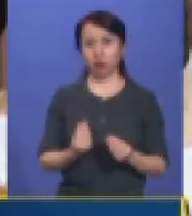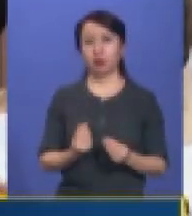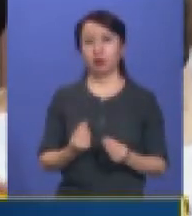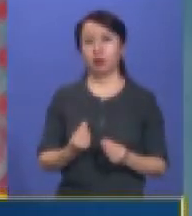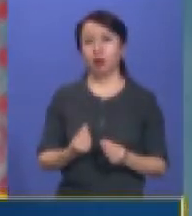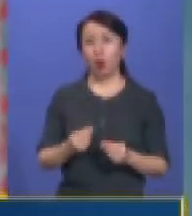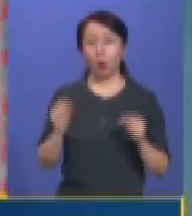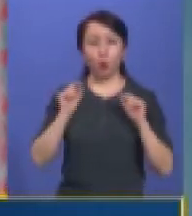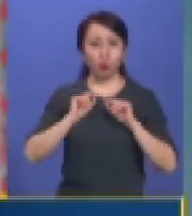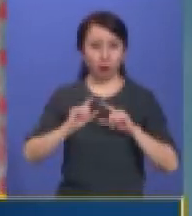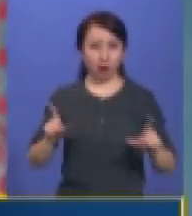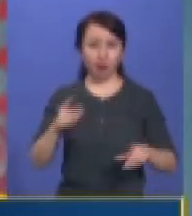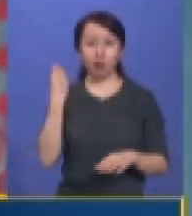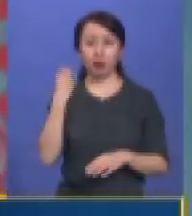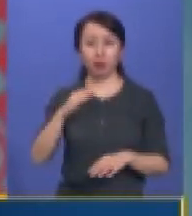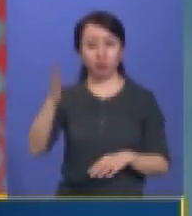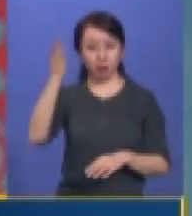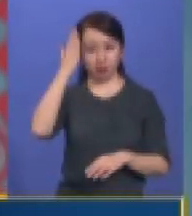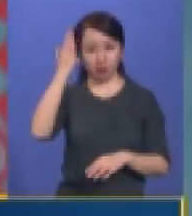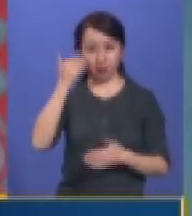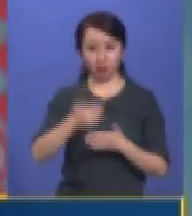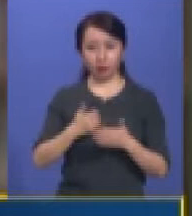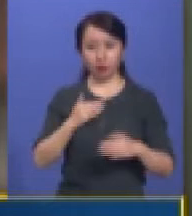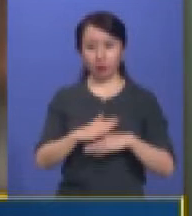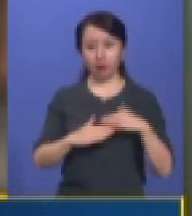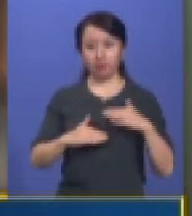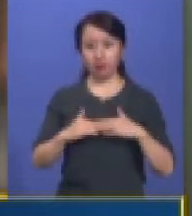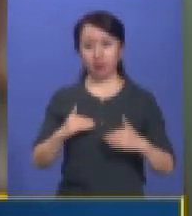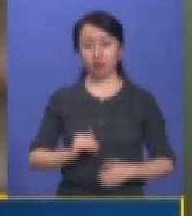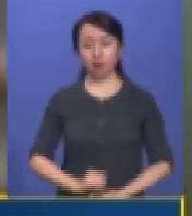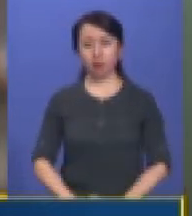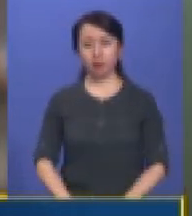его уникальными качествами, талантами и преданностью профессии.